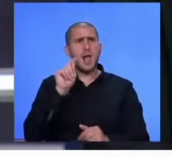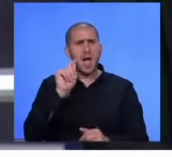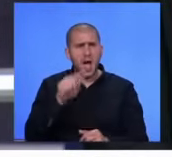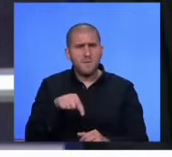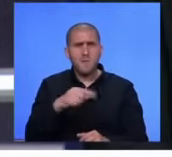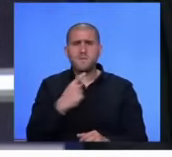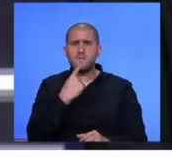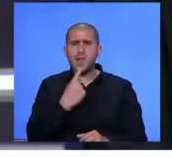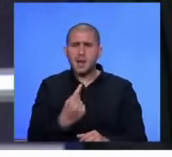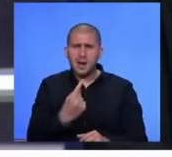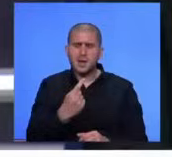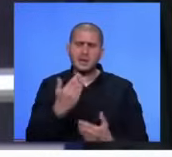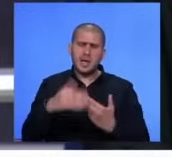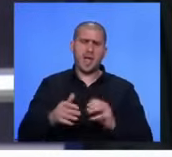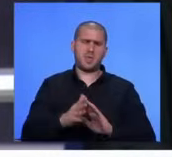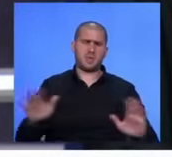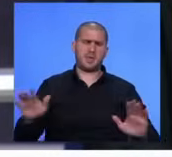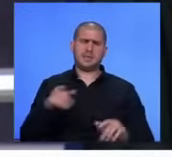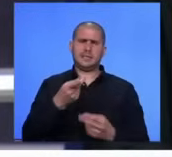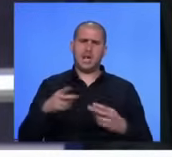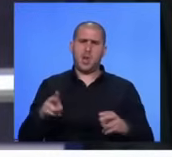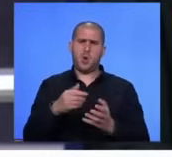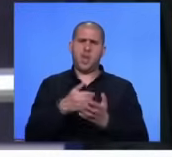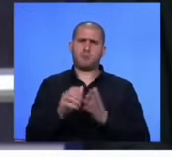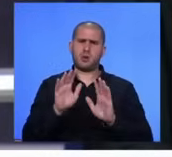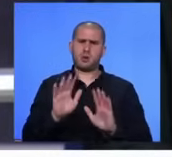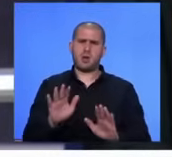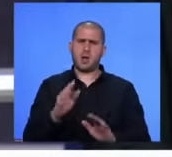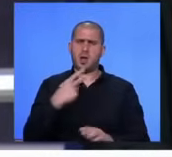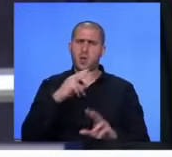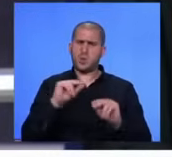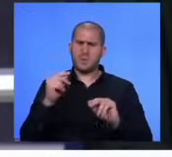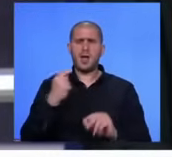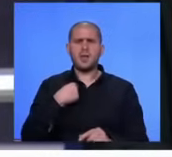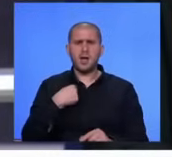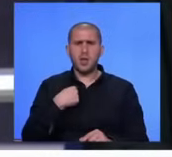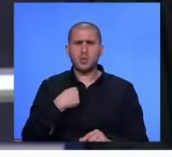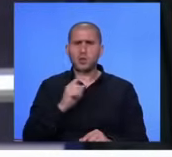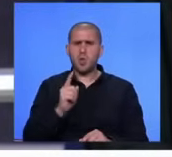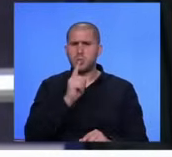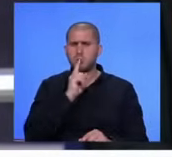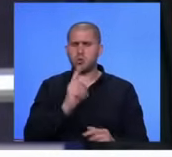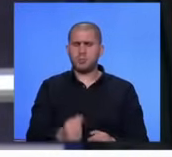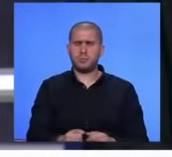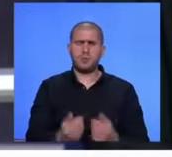ולהגיד עד כאן. זה לא יכול להמשיך להיות אותו דבר, ואנחנו לא נשתוק. רבה.